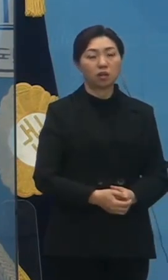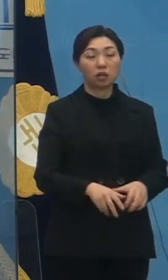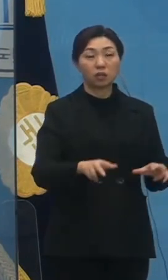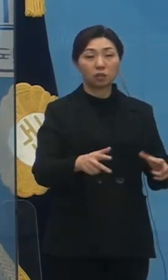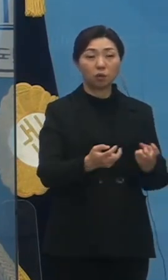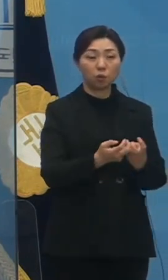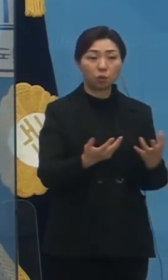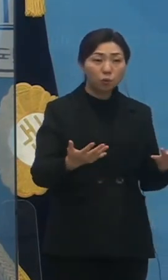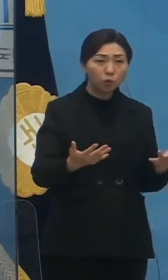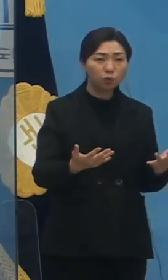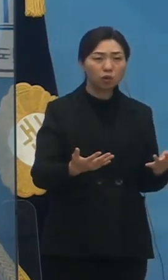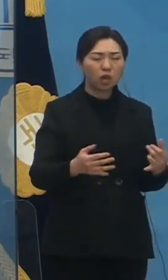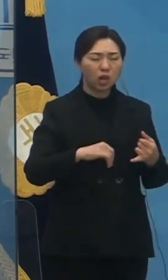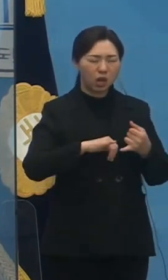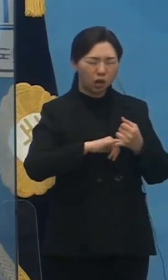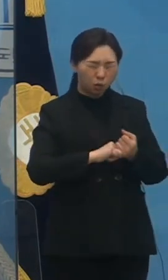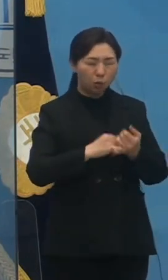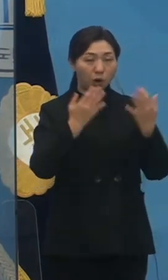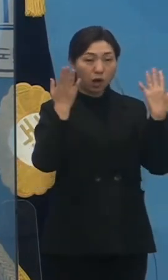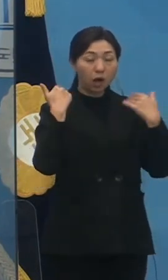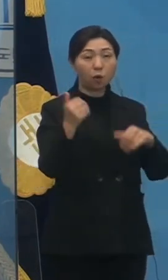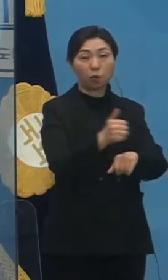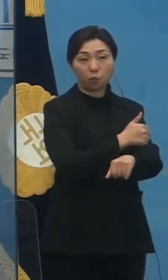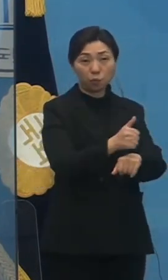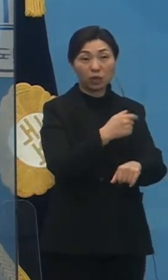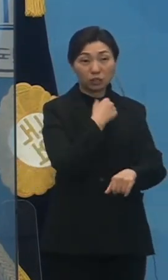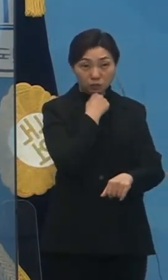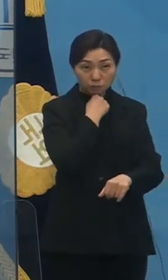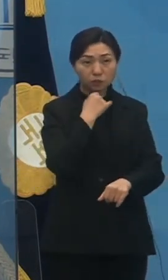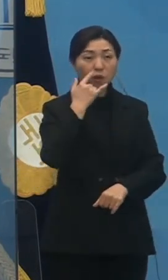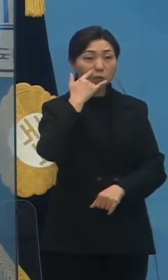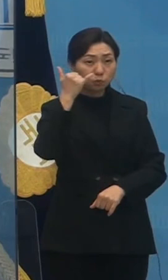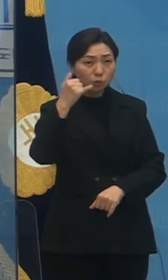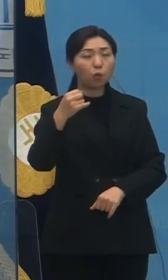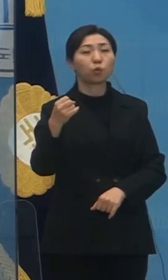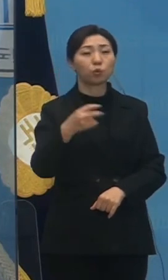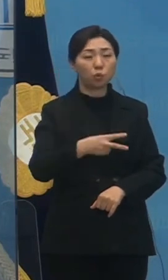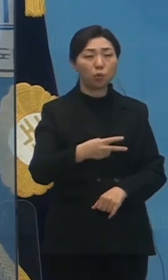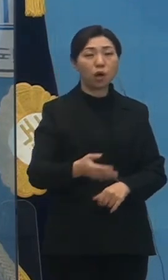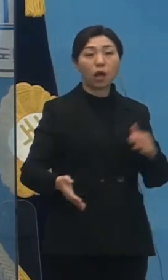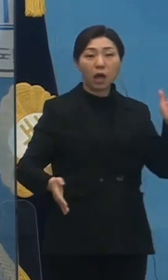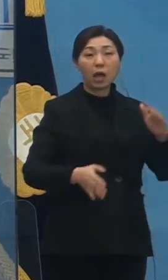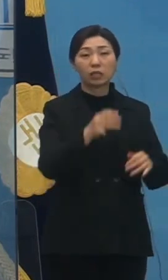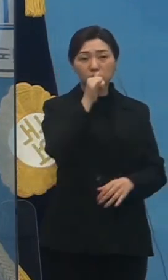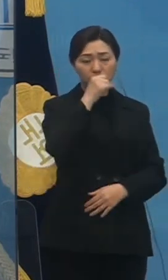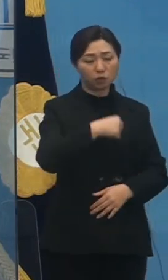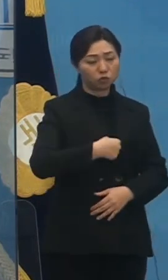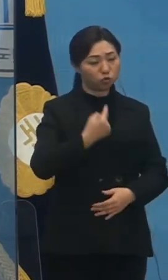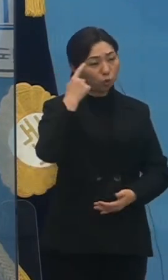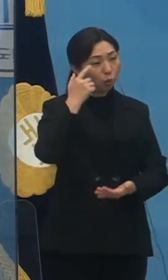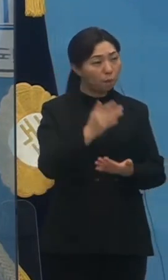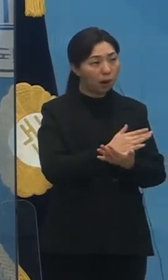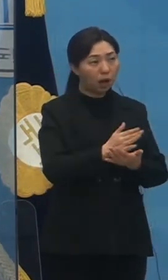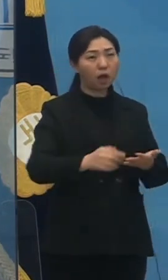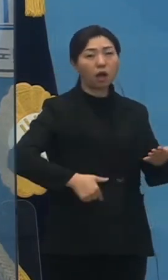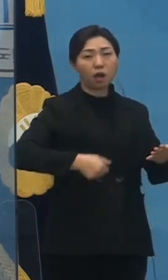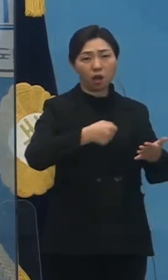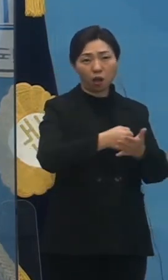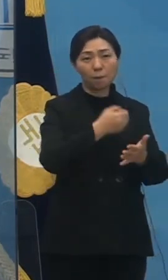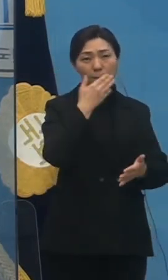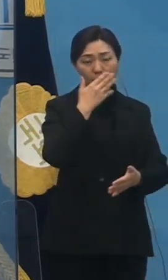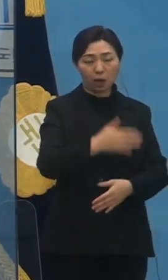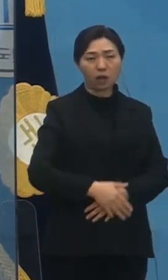수업을 원하는 학부모와 학교가 있다면 자체 판단에 의해 할 수 있습니다. 또한